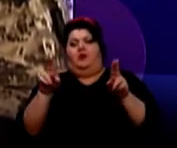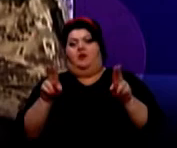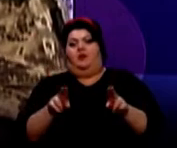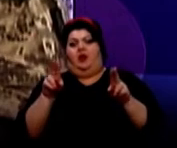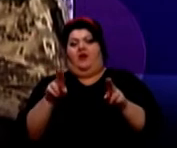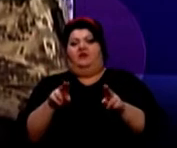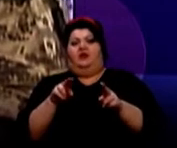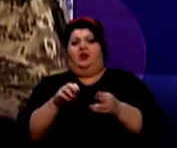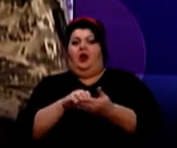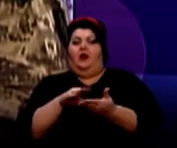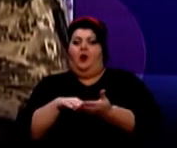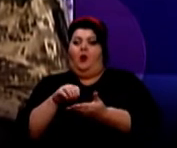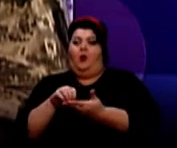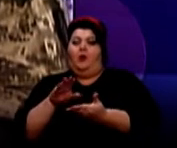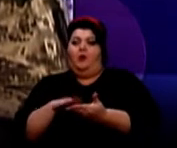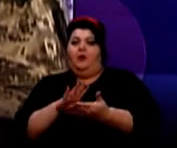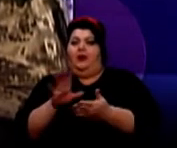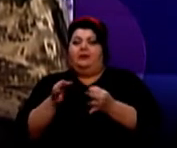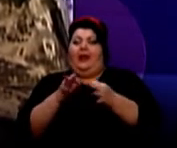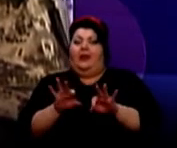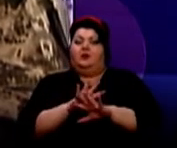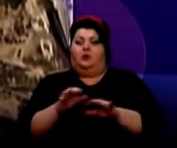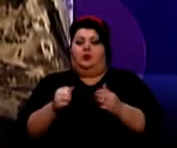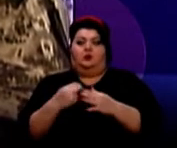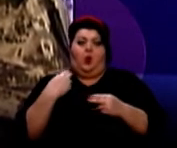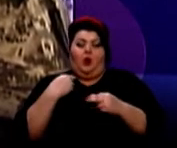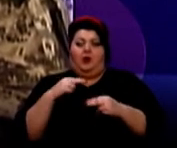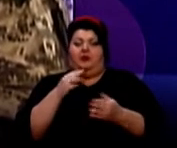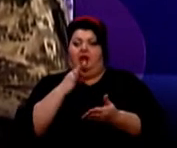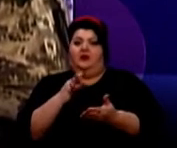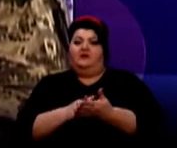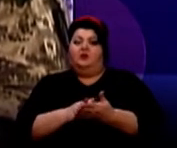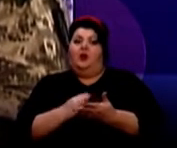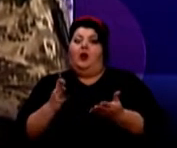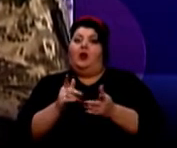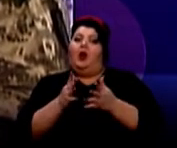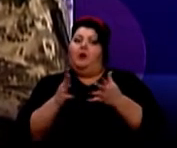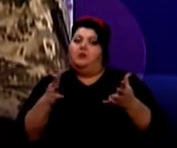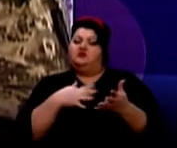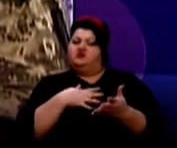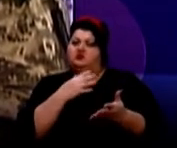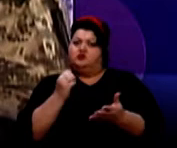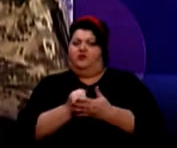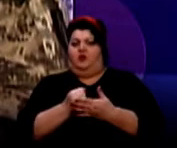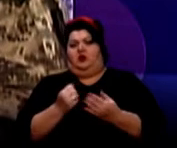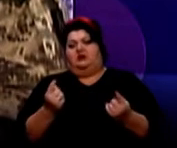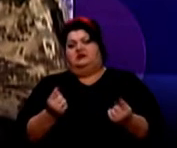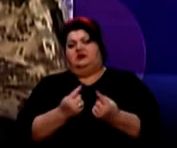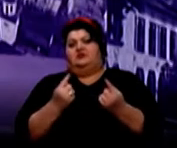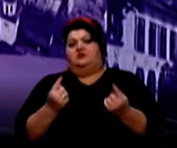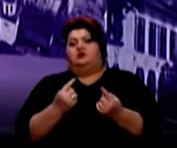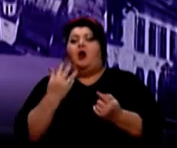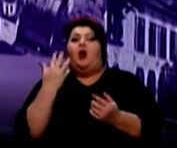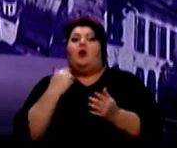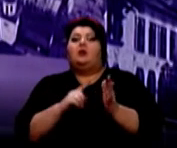обліку і не допустити вже до кримінальної відповідальності, яка більш суворо, звичайно. Коли